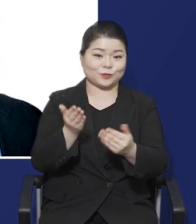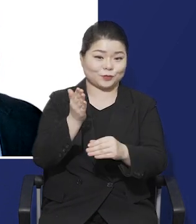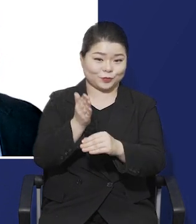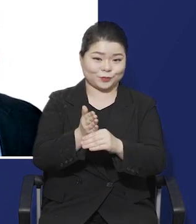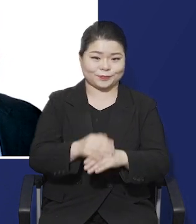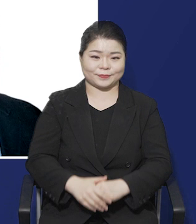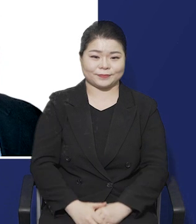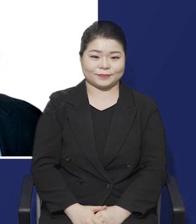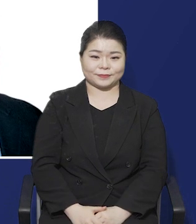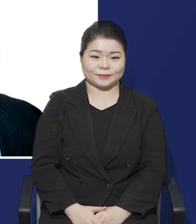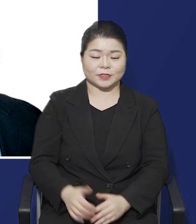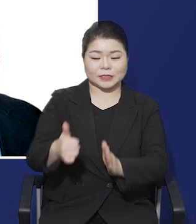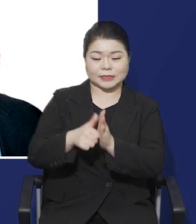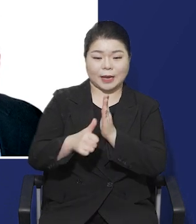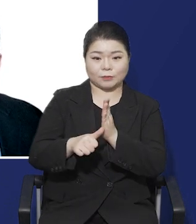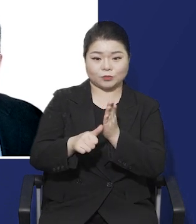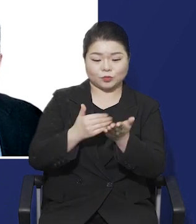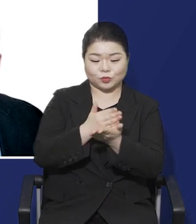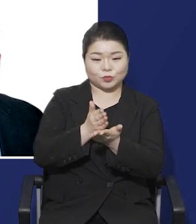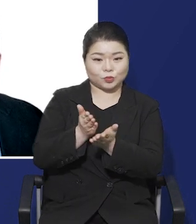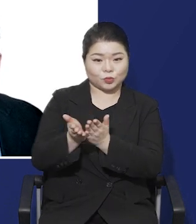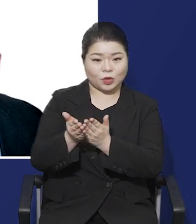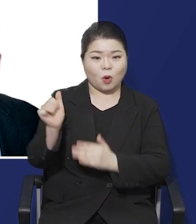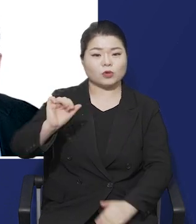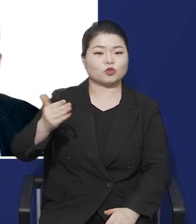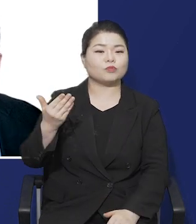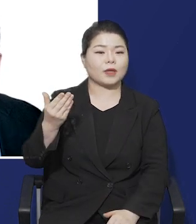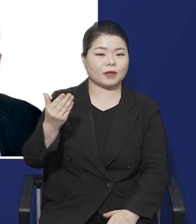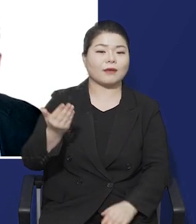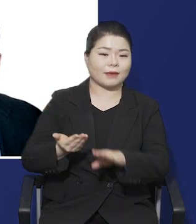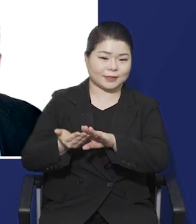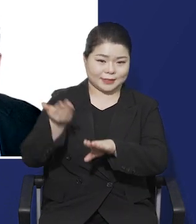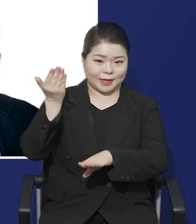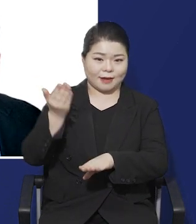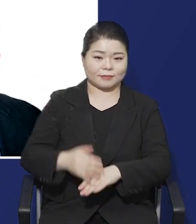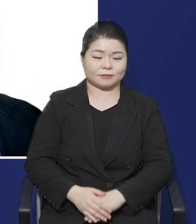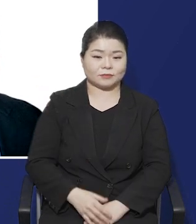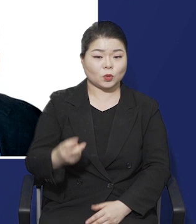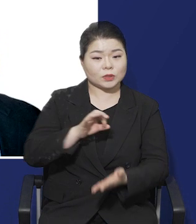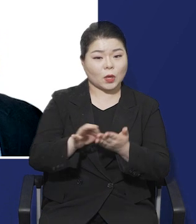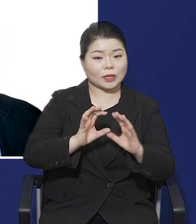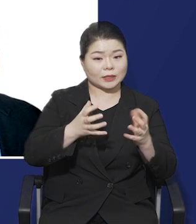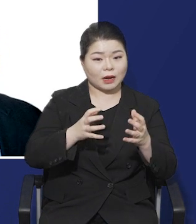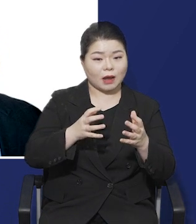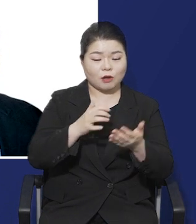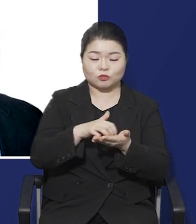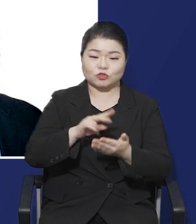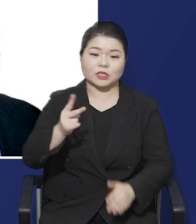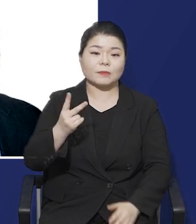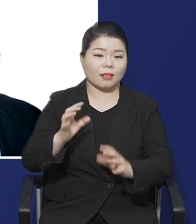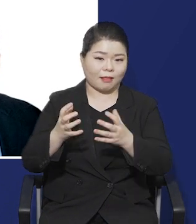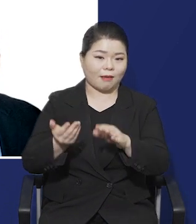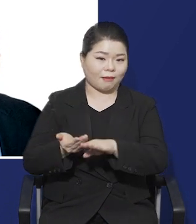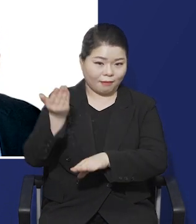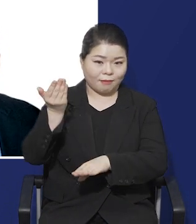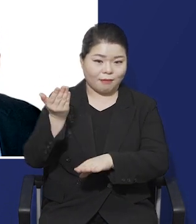있으며 상품 카테고리가 무려 5,900만 개가 이상 됩니다. 그리고 이용 국가는 200개국